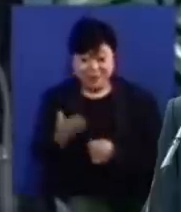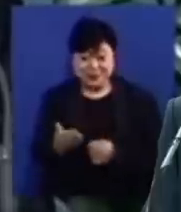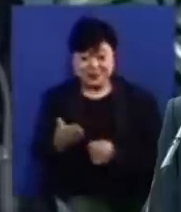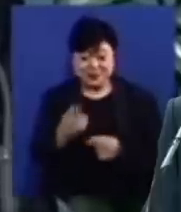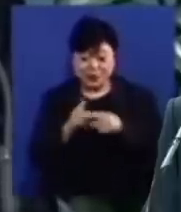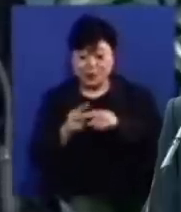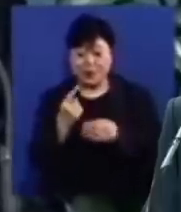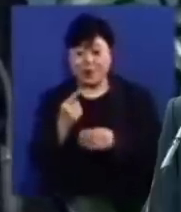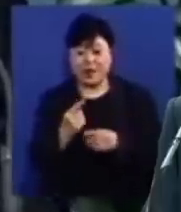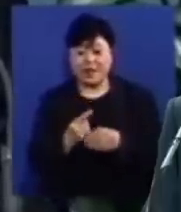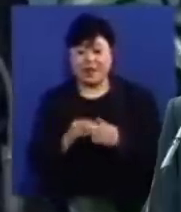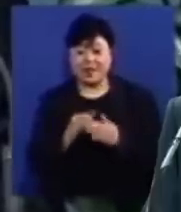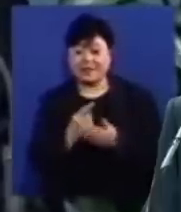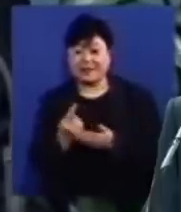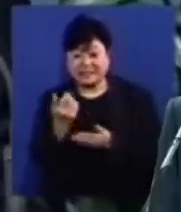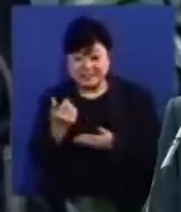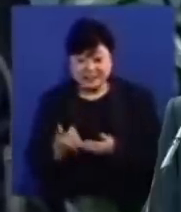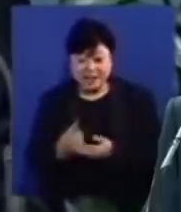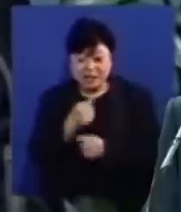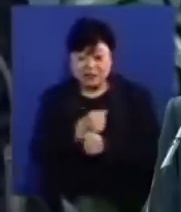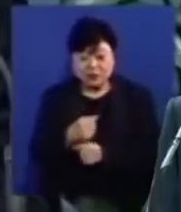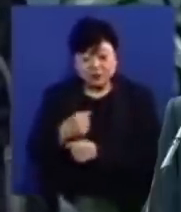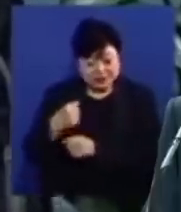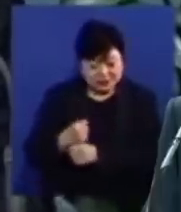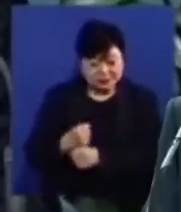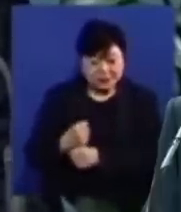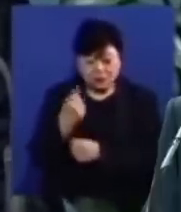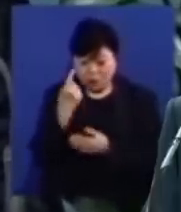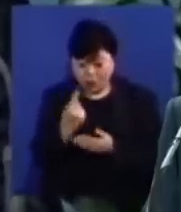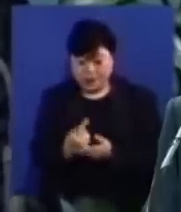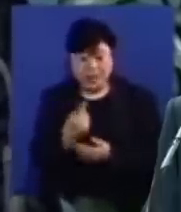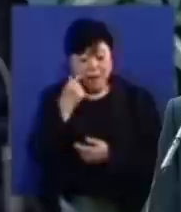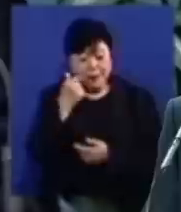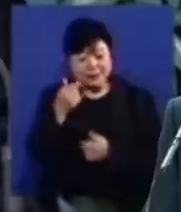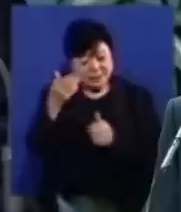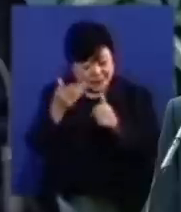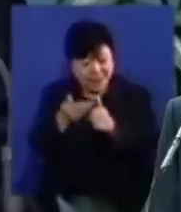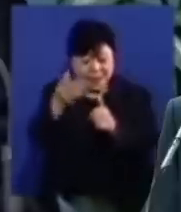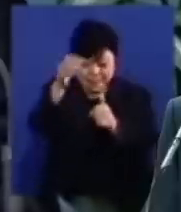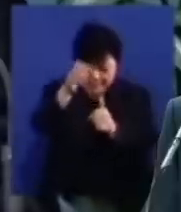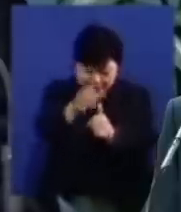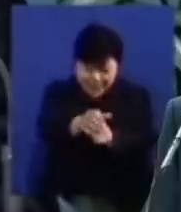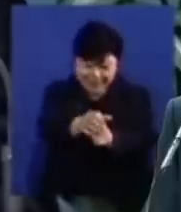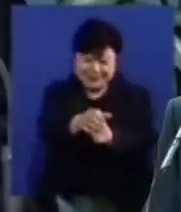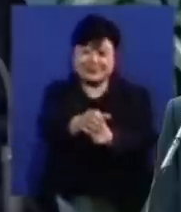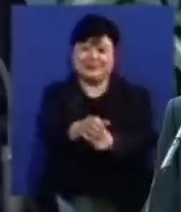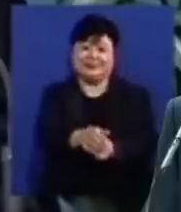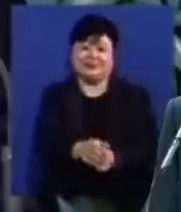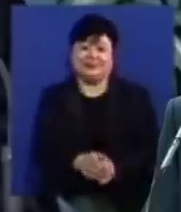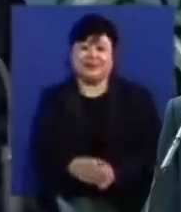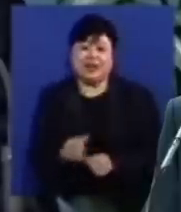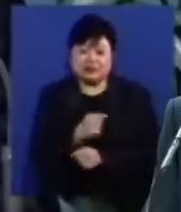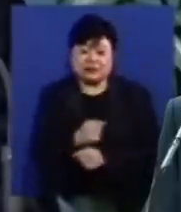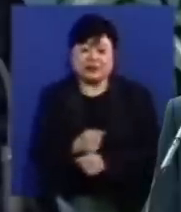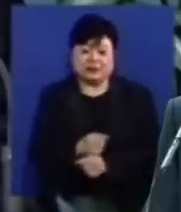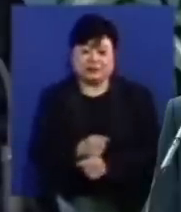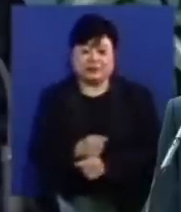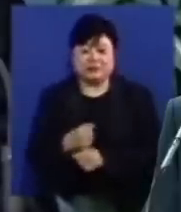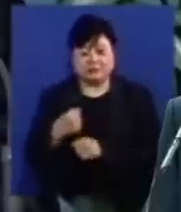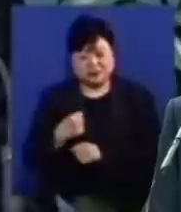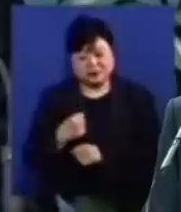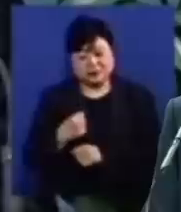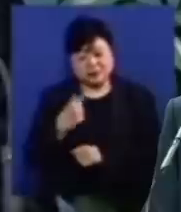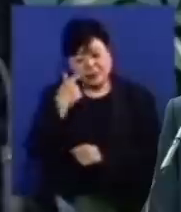이 교회를 떠나기 전에 여러분의 수고하고 무거운 짐을 가져와서 아빠, 아버지, 나 수고하고 무거운 짐을 짊어지시니